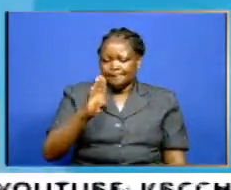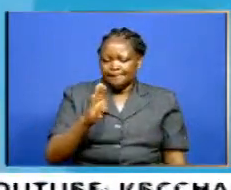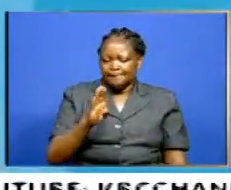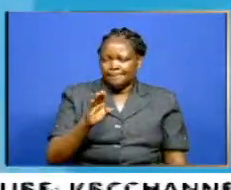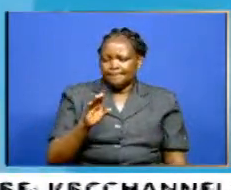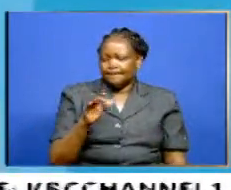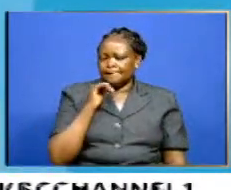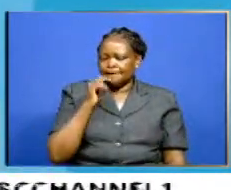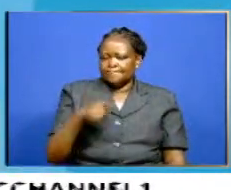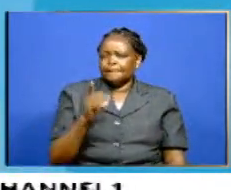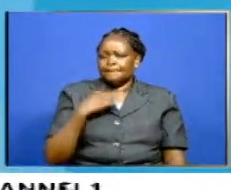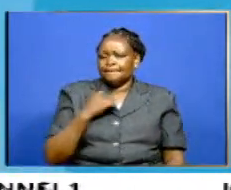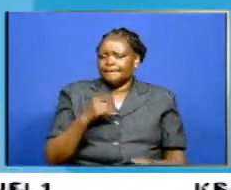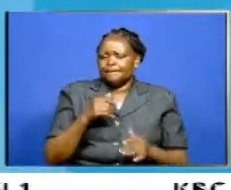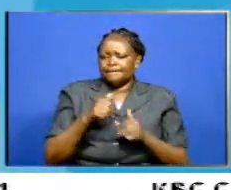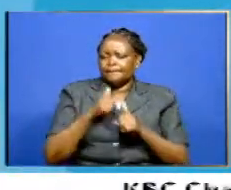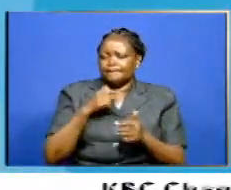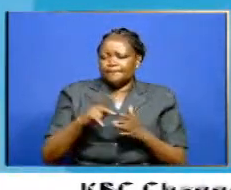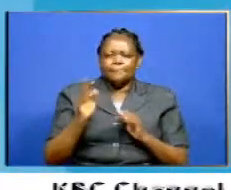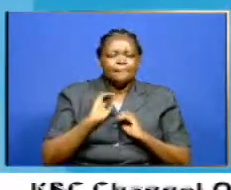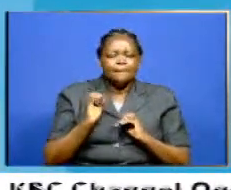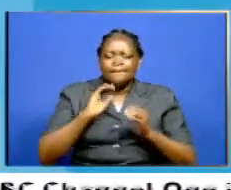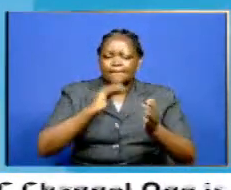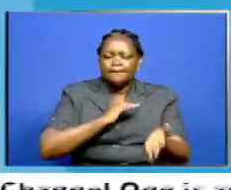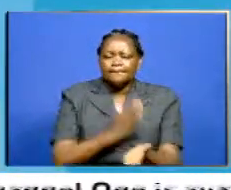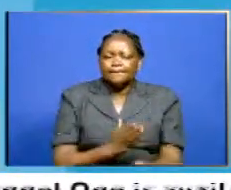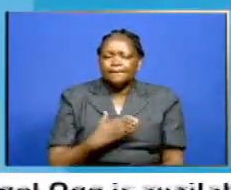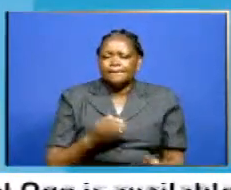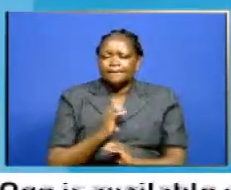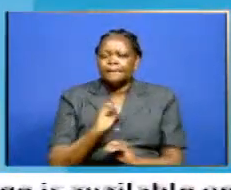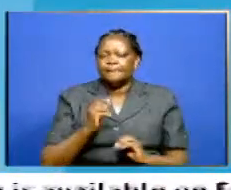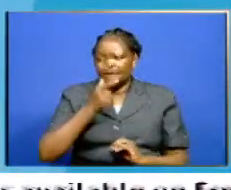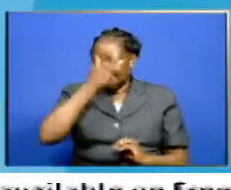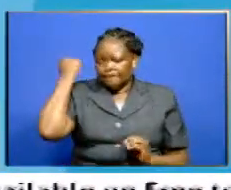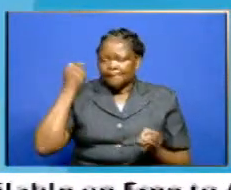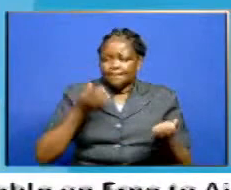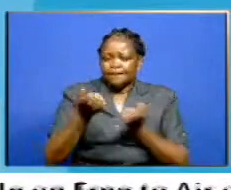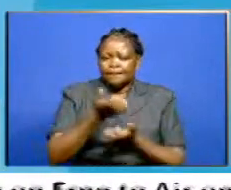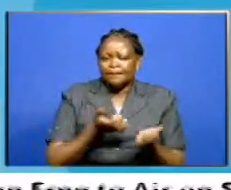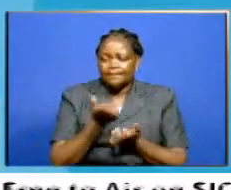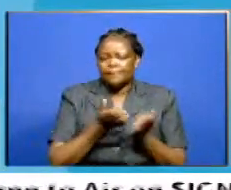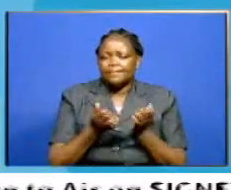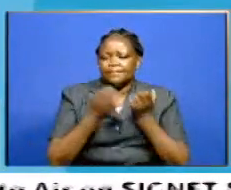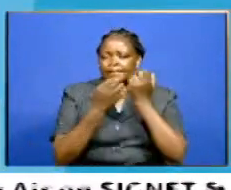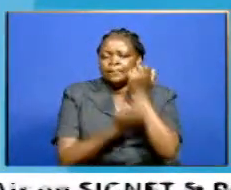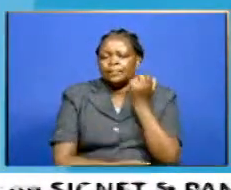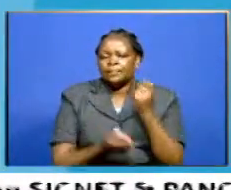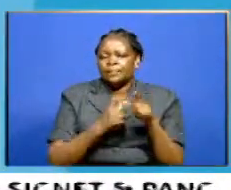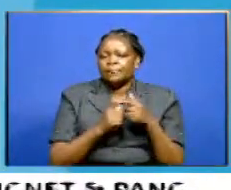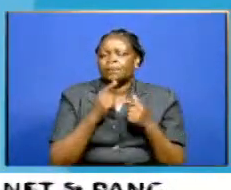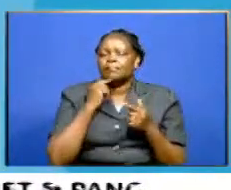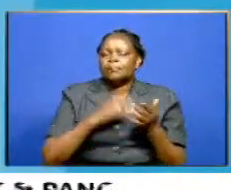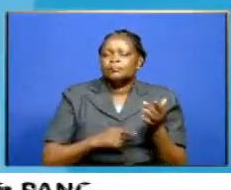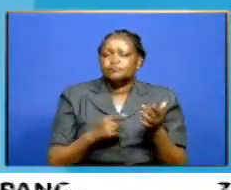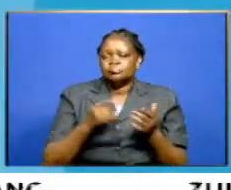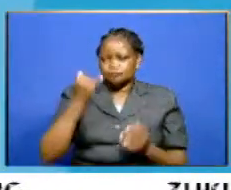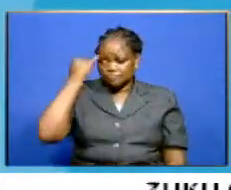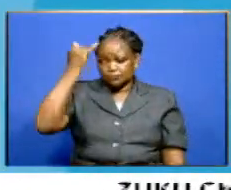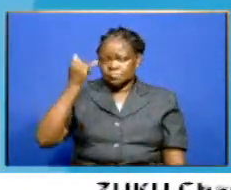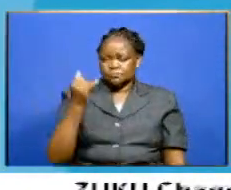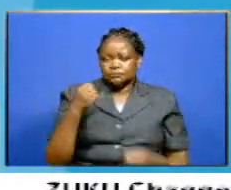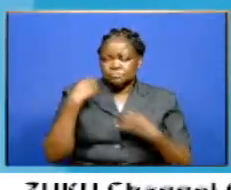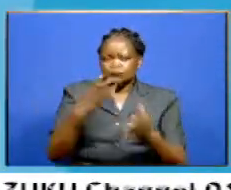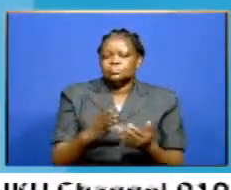ni kwamba yule mwanafunzi hana uwezo kwa sababu hali ya kiuchumi ni mbaya. Na mimi ningependa kutoa mawazo yangu